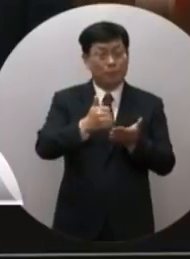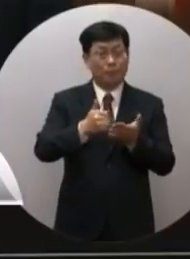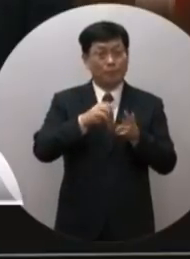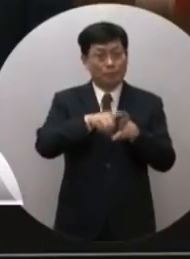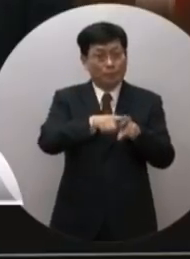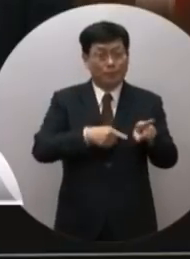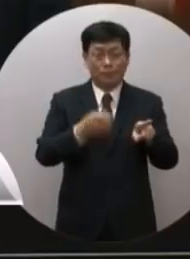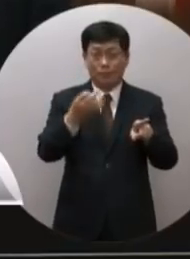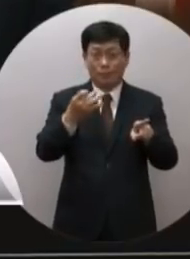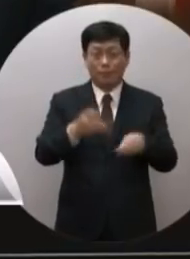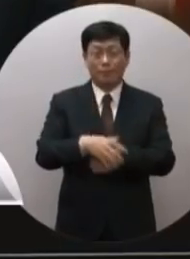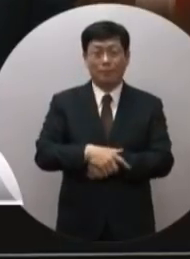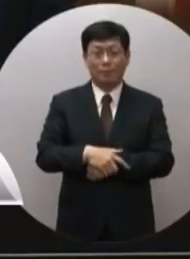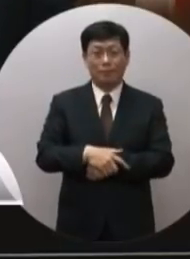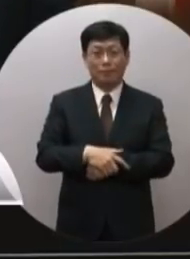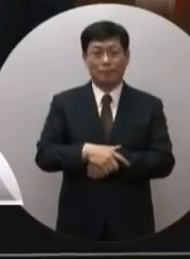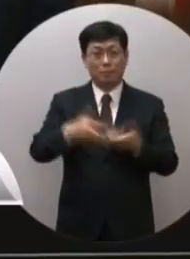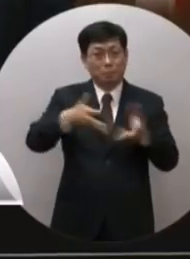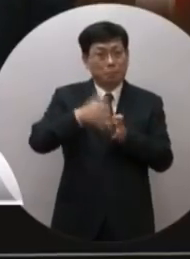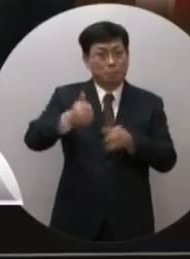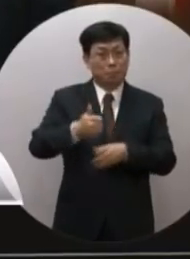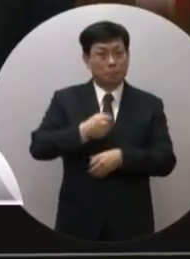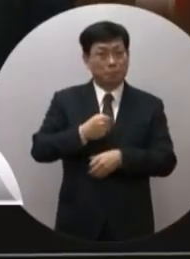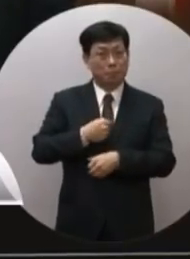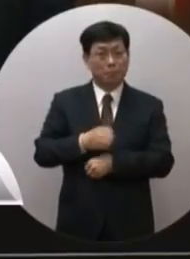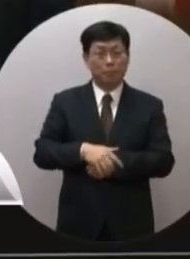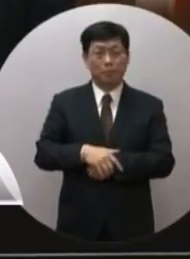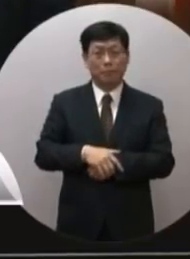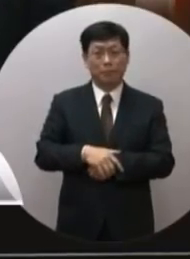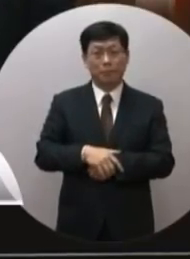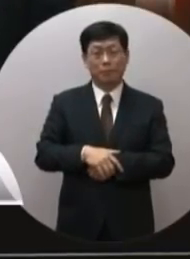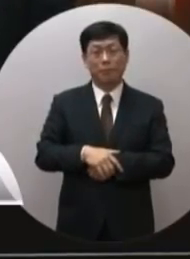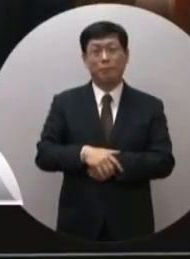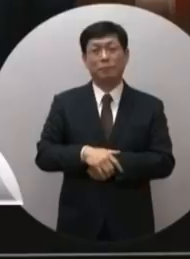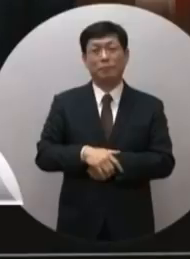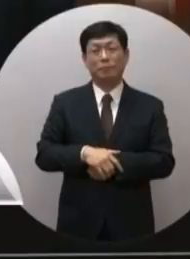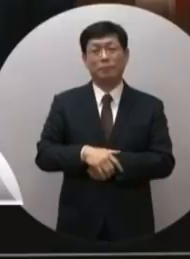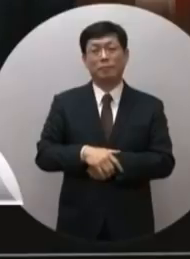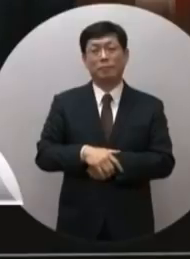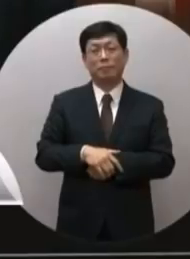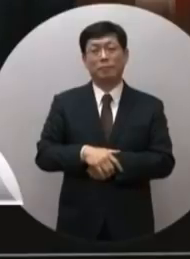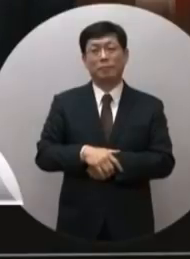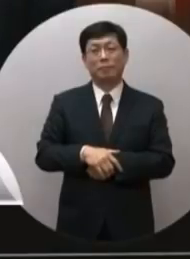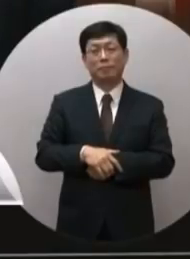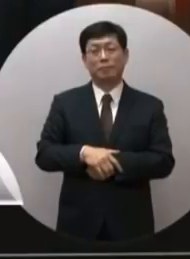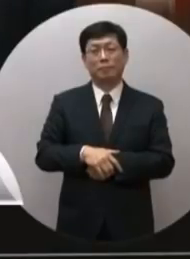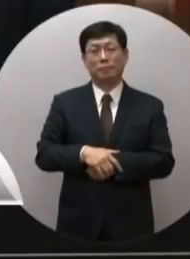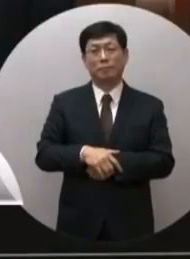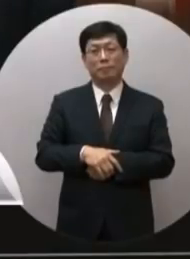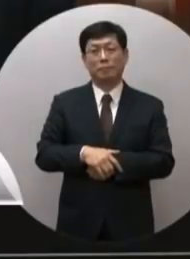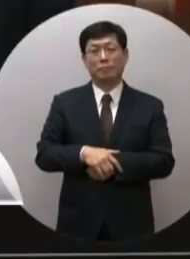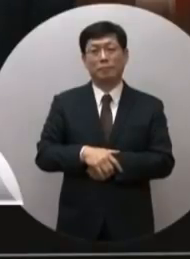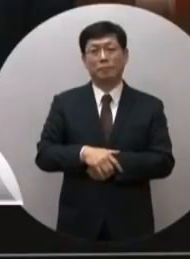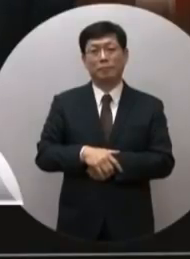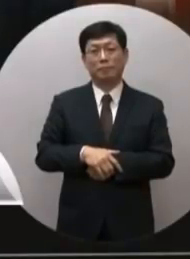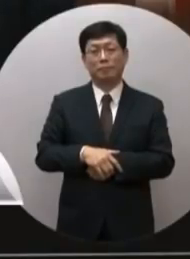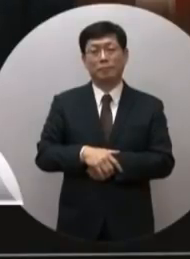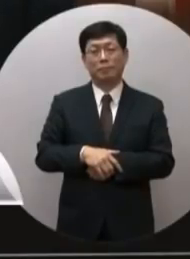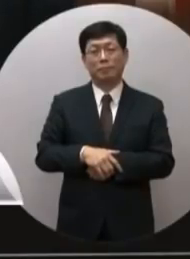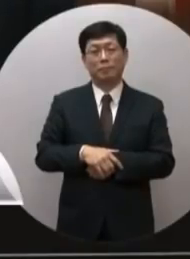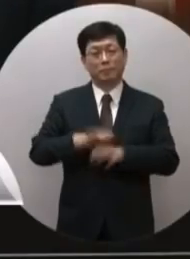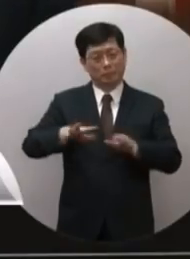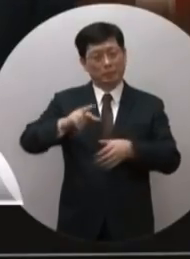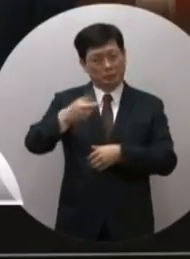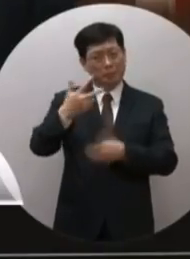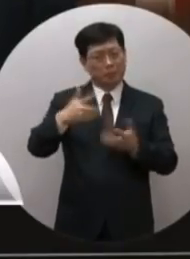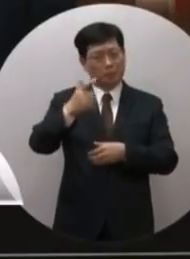金？部长， 过去好像是400-500亿， 现在大